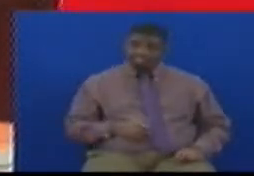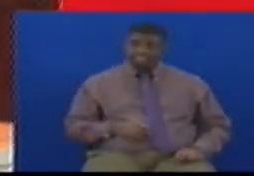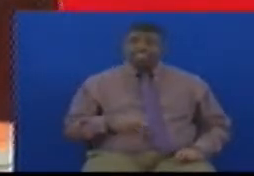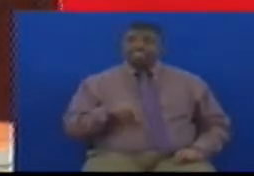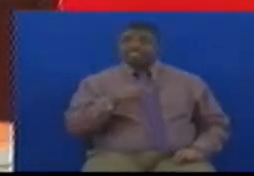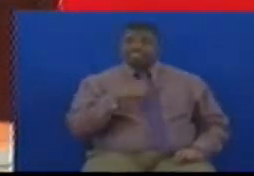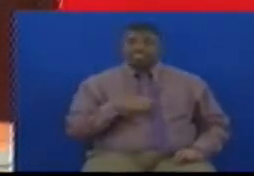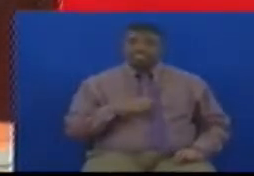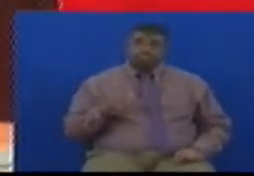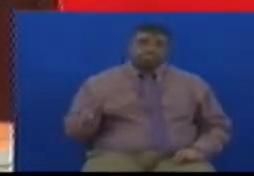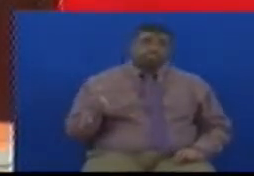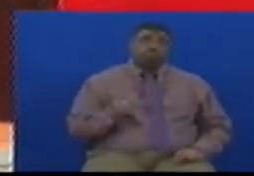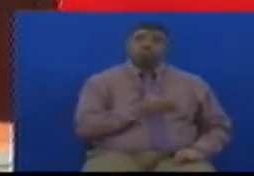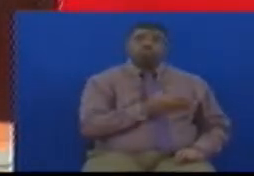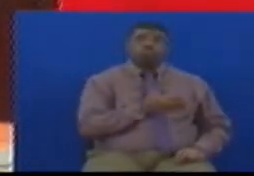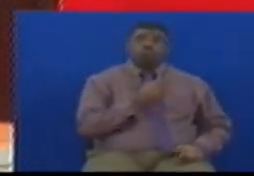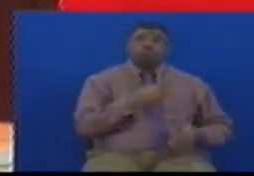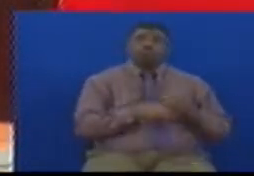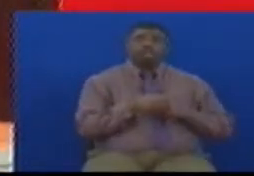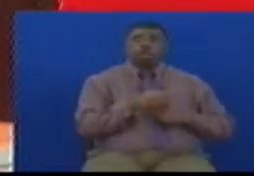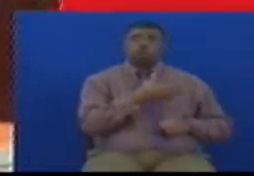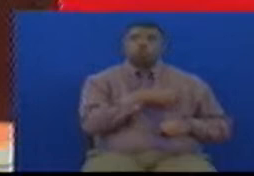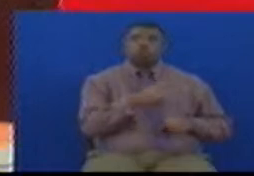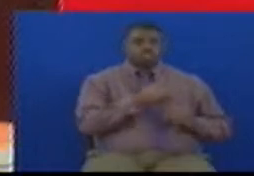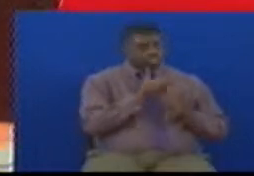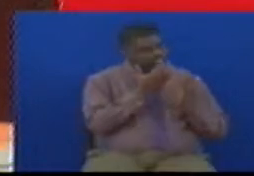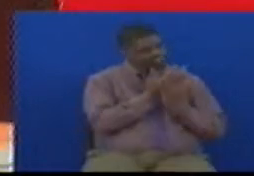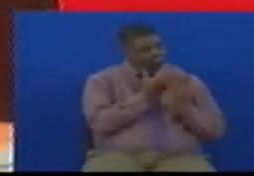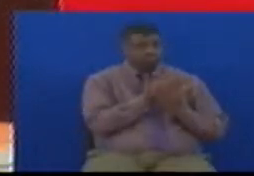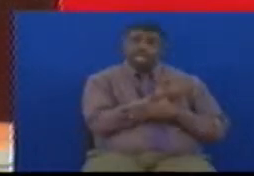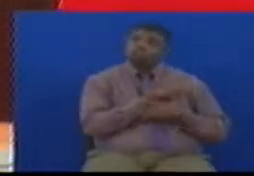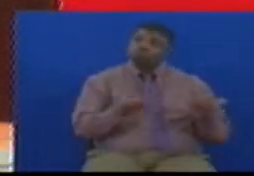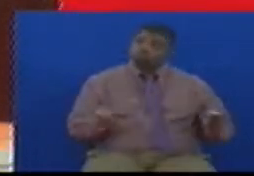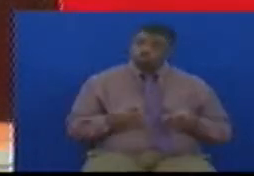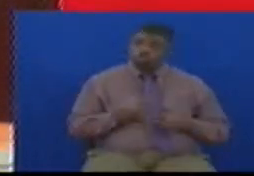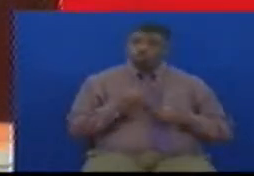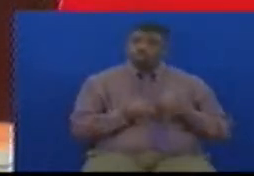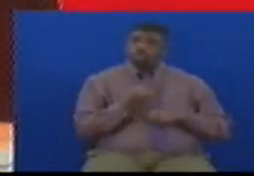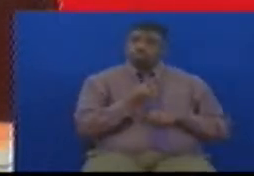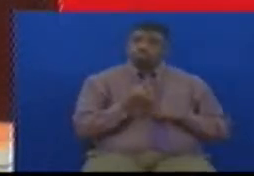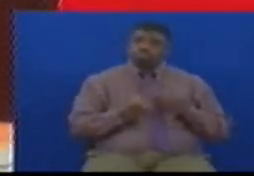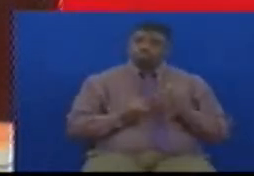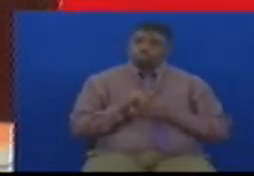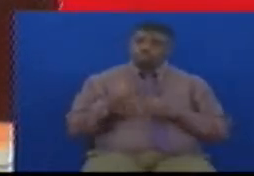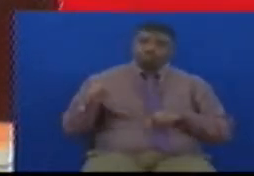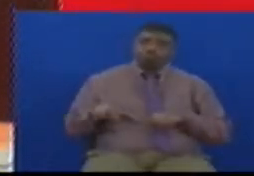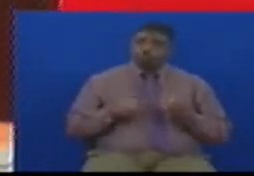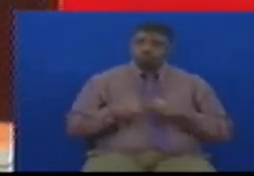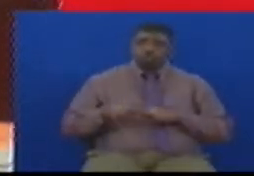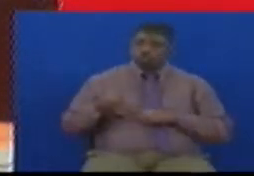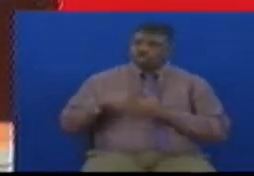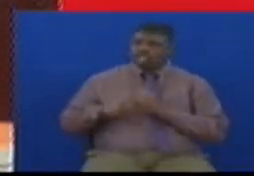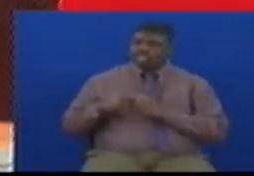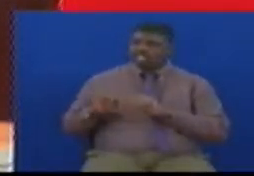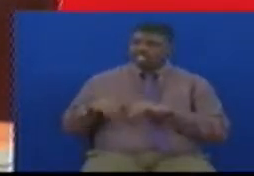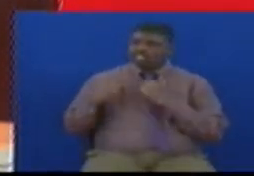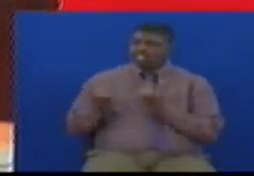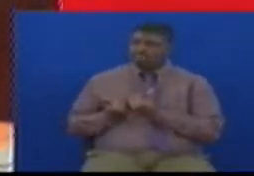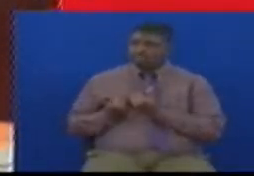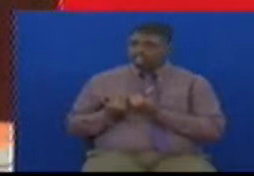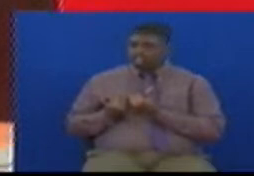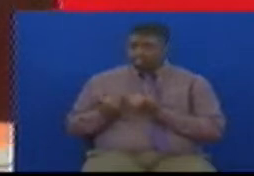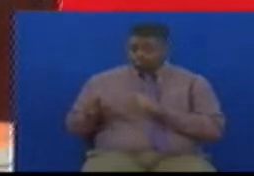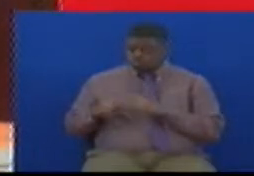sisi tumeondolewa hata kwenye uwaziri vivuli, hatumo. Mara ya kwanza tukaona labda ni kutokana na mgogoro tuliokuwa nao ndani ya chama, lakini hata ulipokwisha